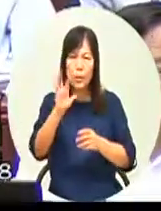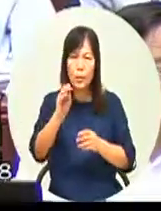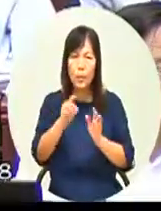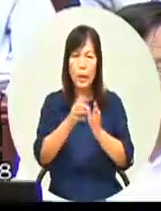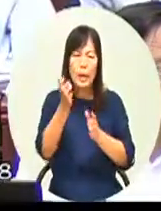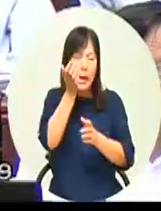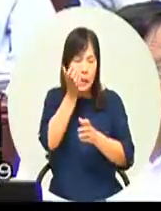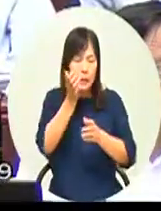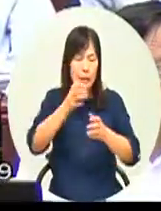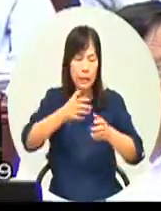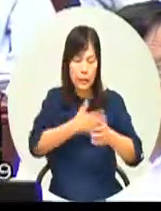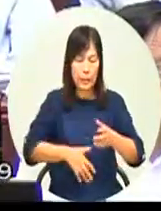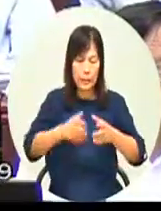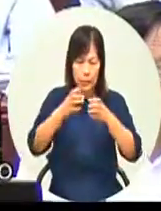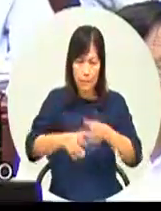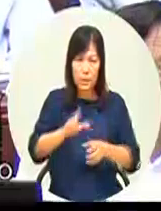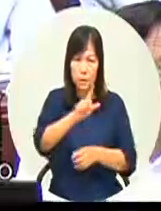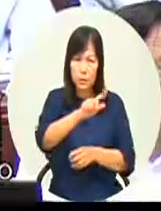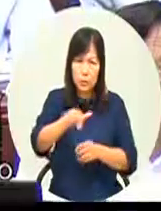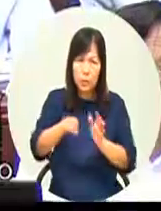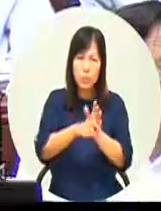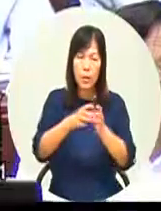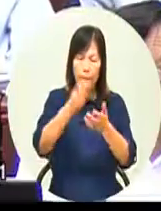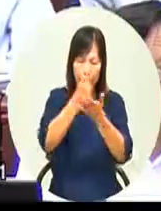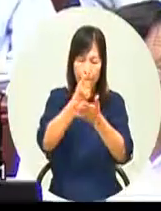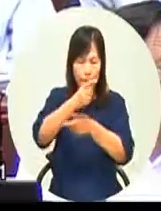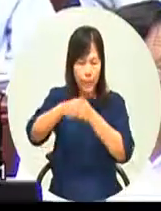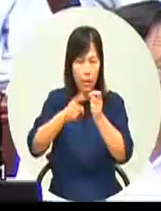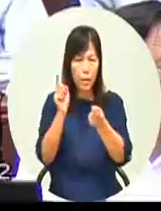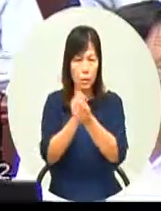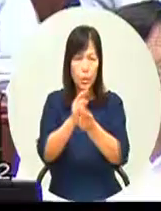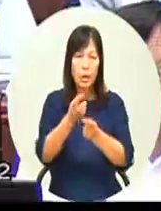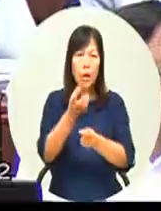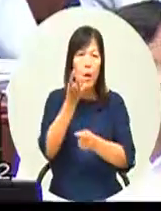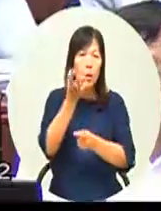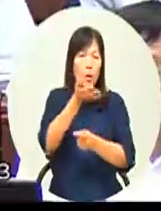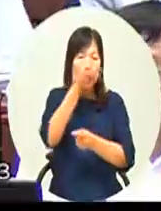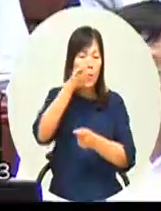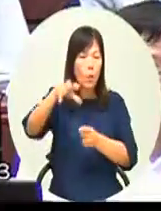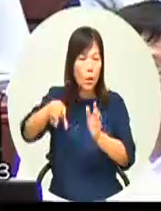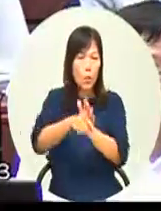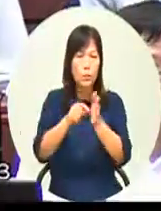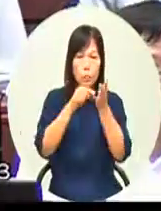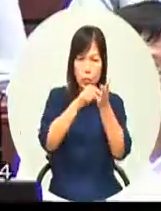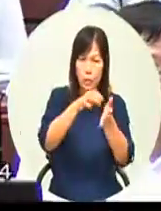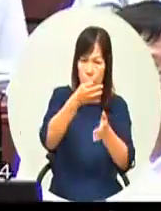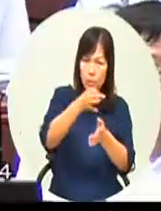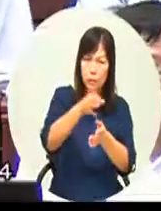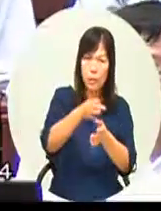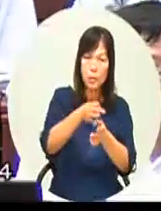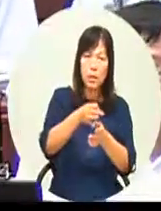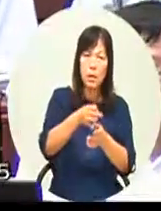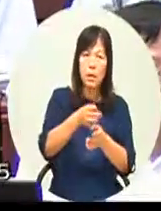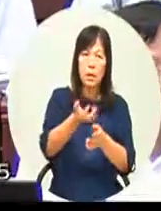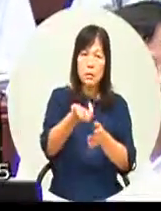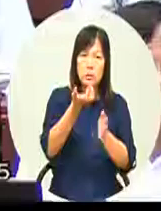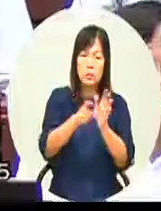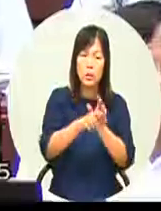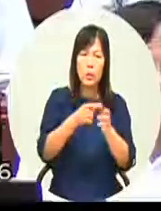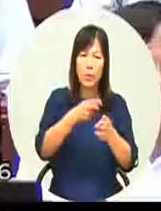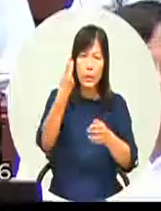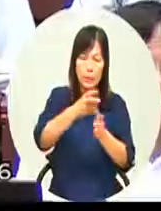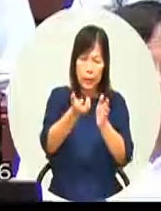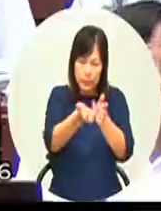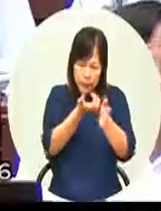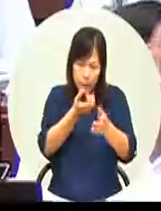建设的部分呢，我们每一年对，在跟观光局、交通部观光局申请这个景点建设的经费之前，我们会在前一